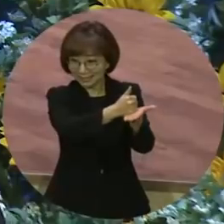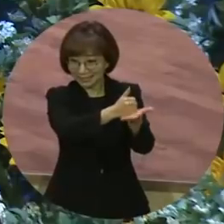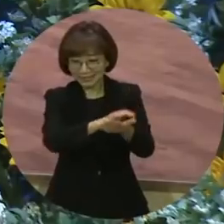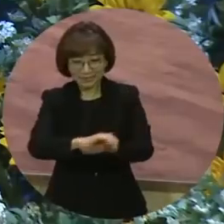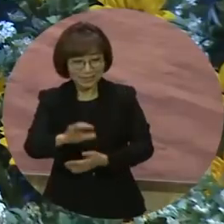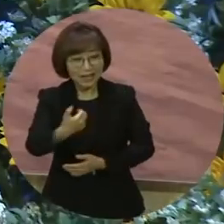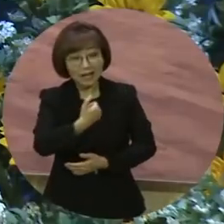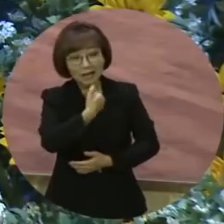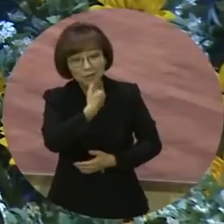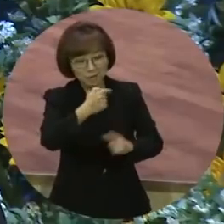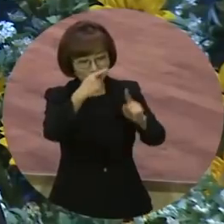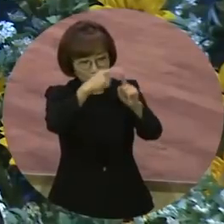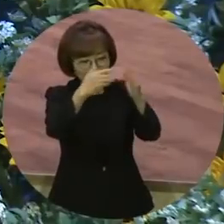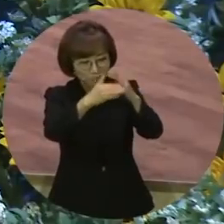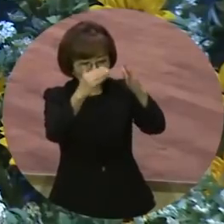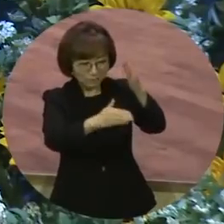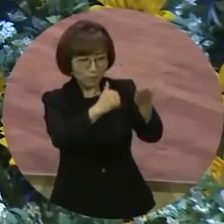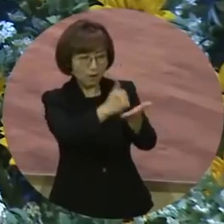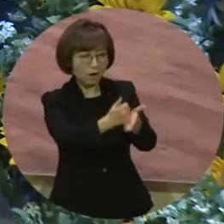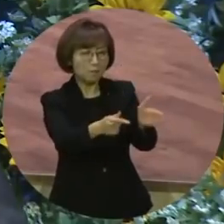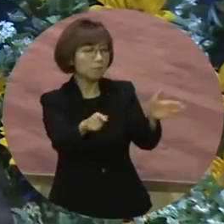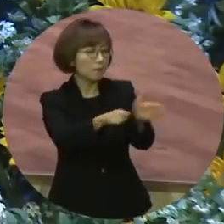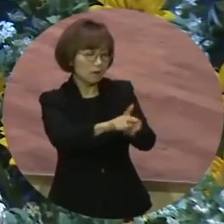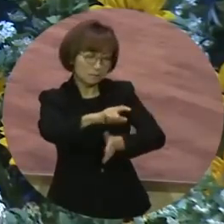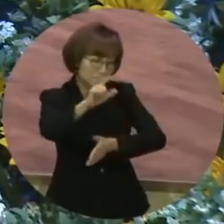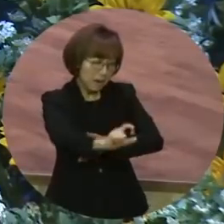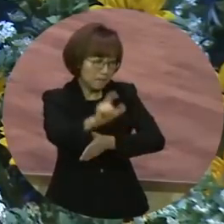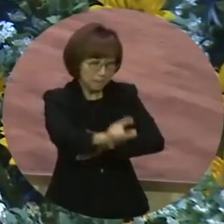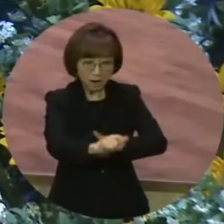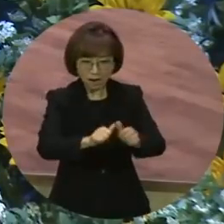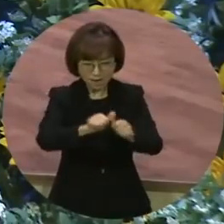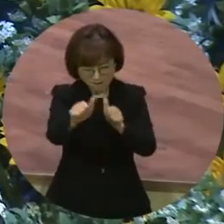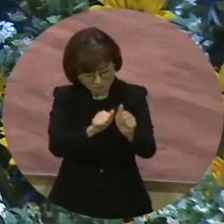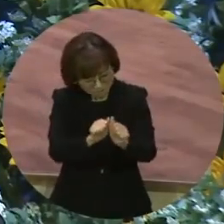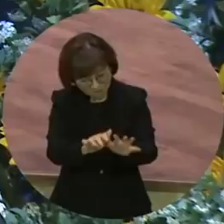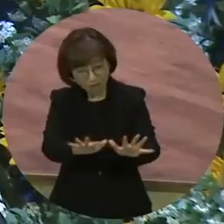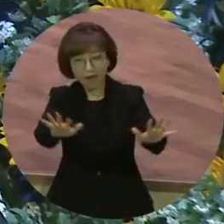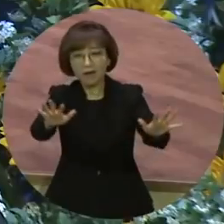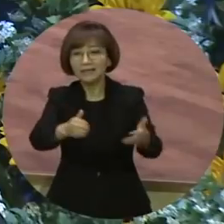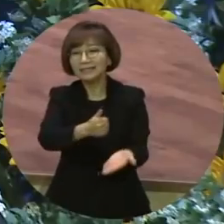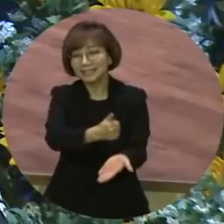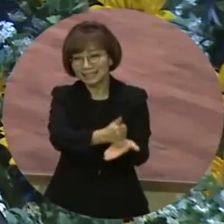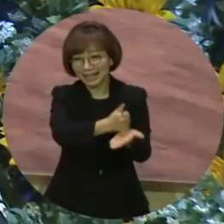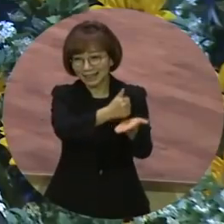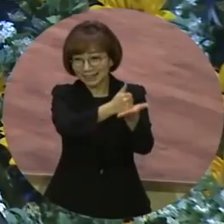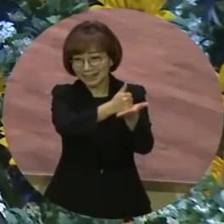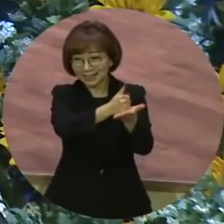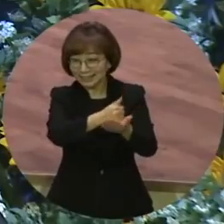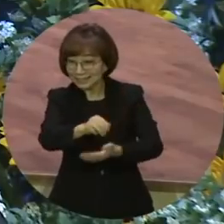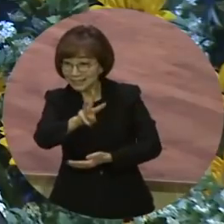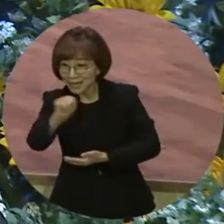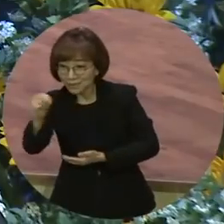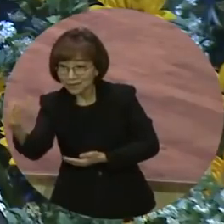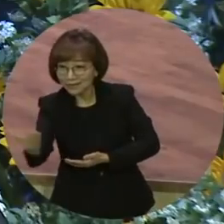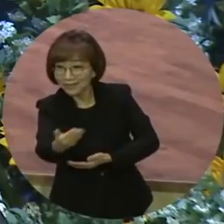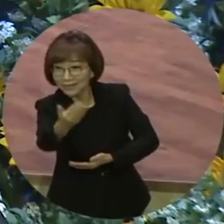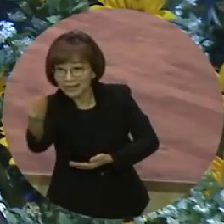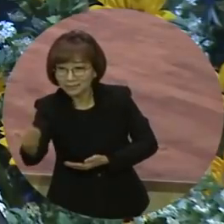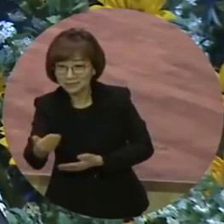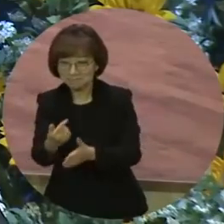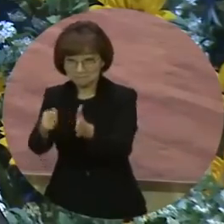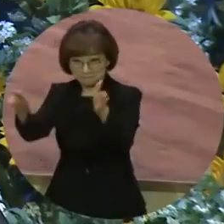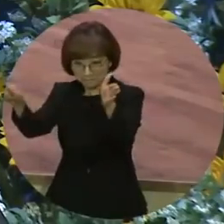보여준 이 믿음의 소문, 각처에 퍼진 것에 대해서 칭찬했어요. 우리 영계 모든 성도들도 여러분의